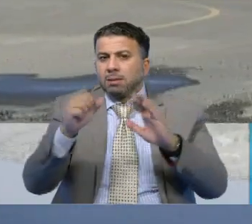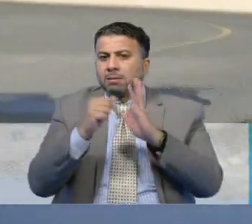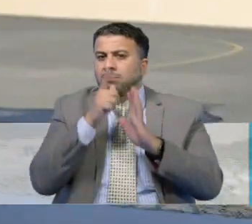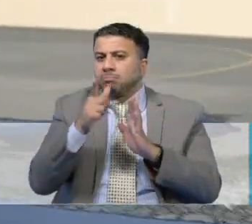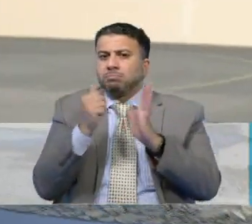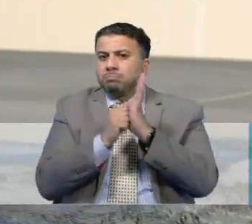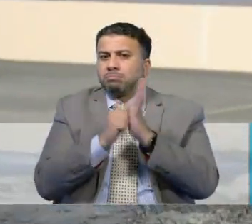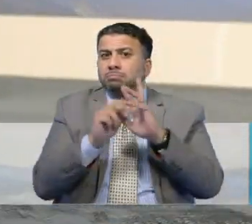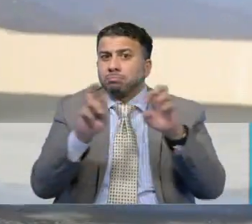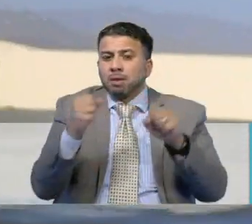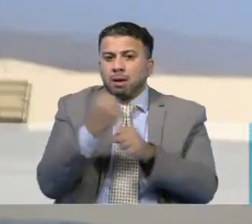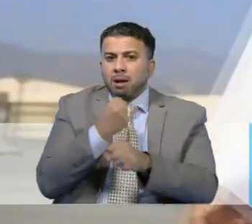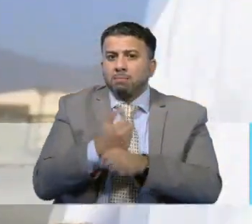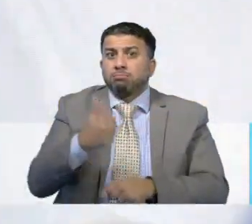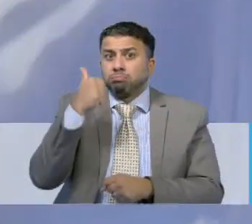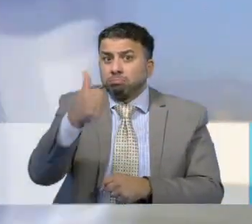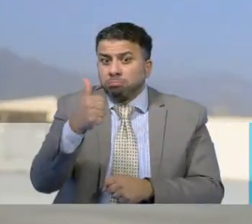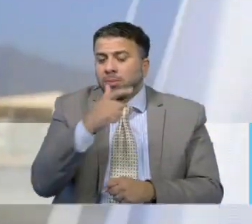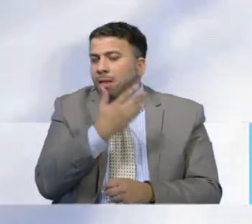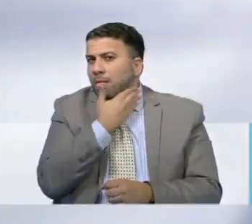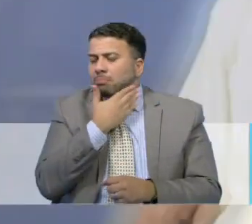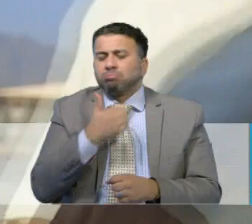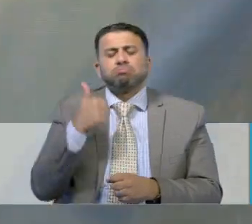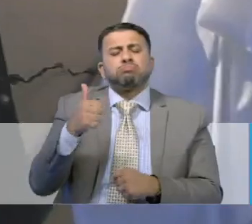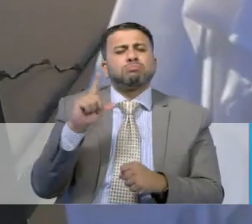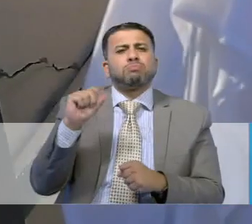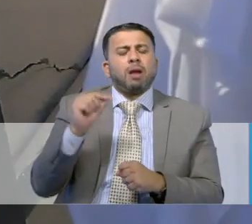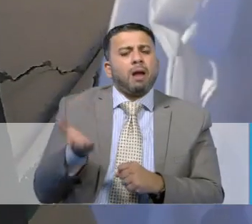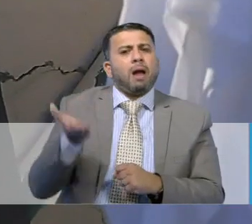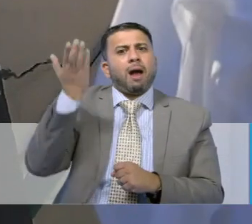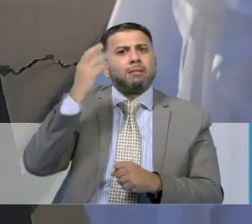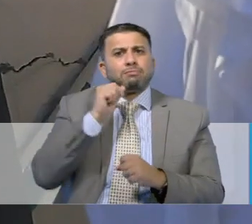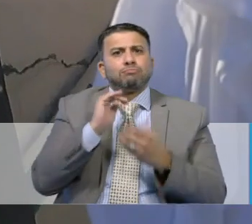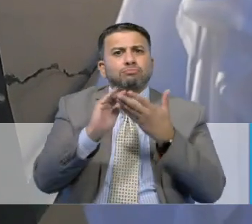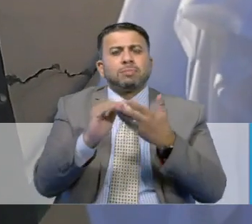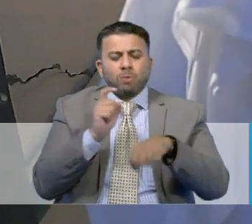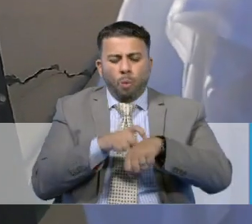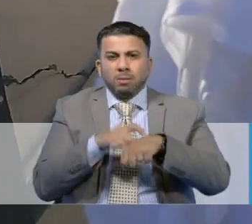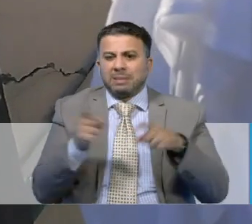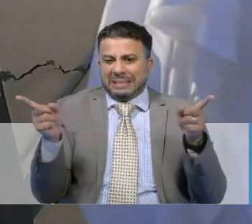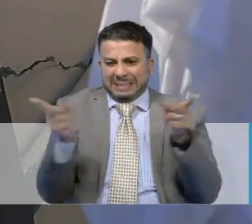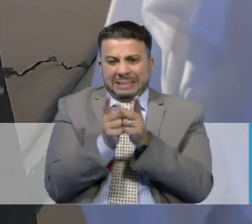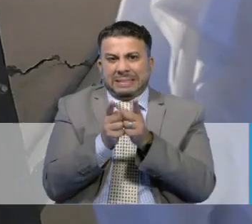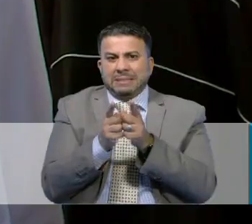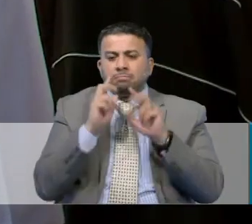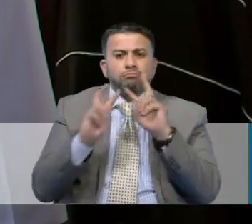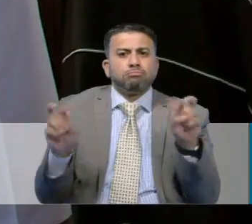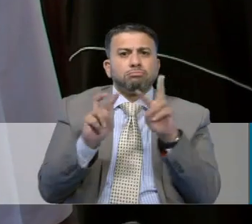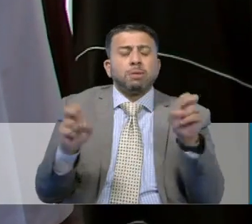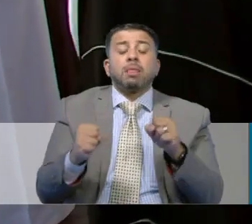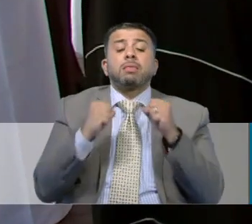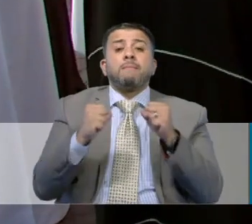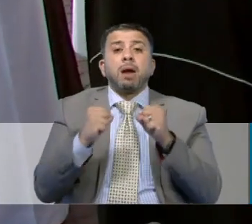بالمنافذ وجودة العمل في تقديم الخدمات بكفاءة عالية خلال مدة زمنية قصيرة، مع